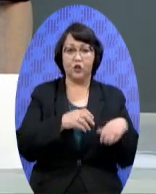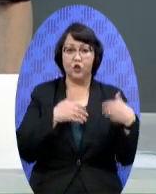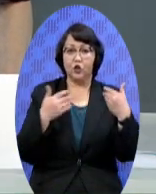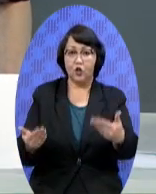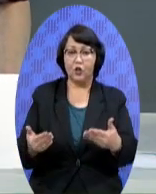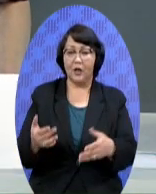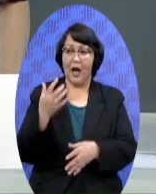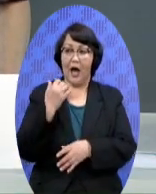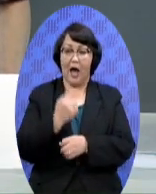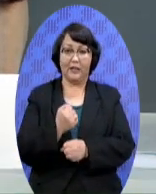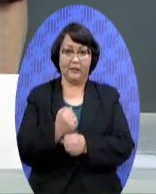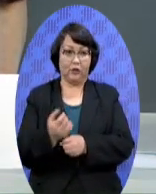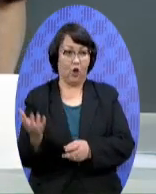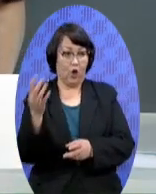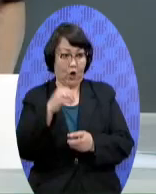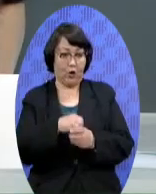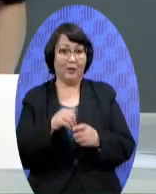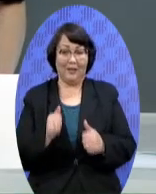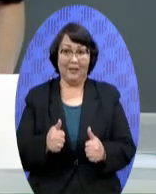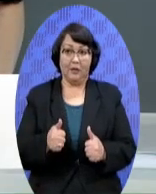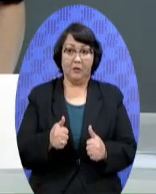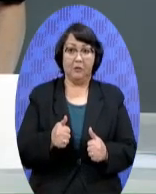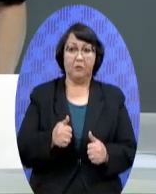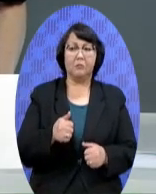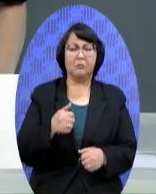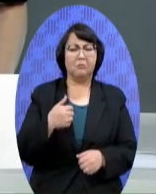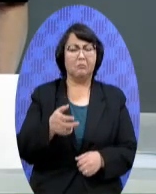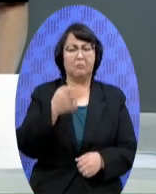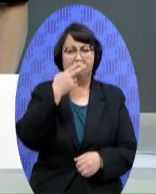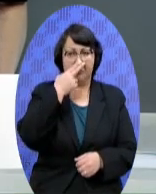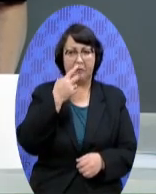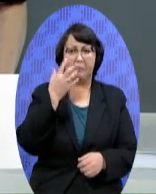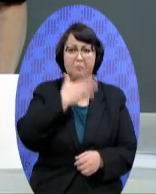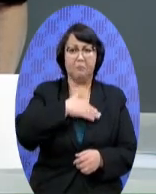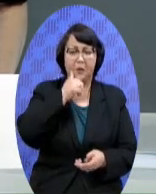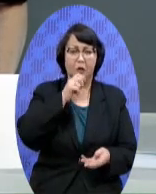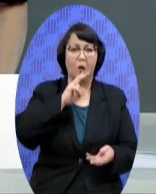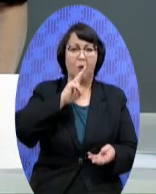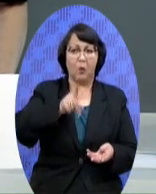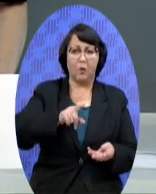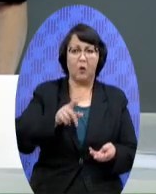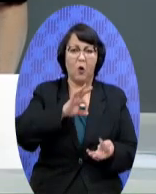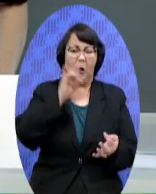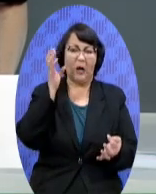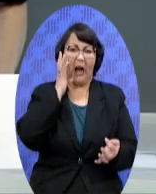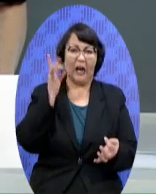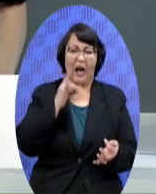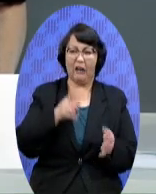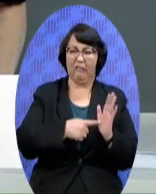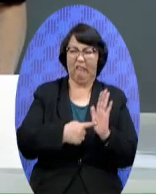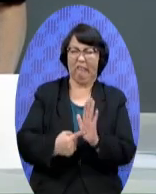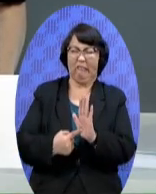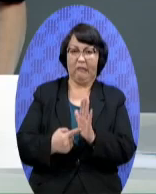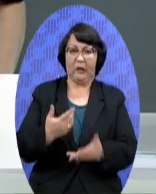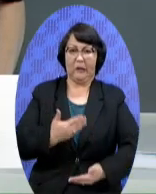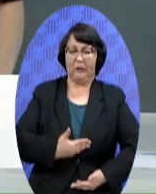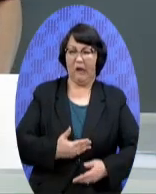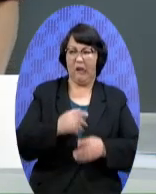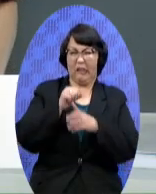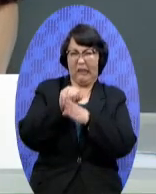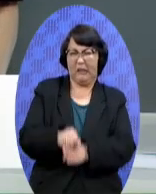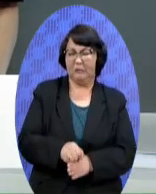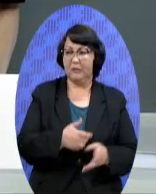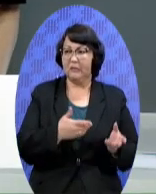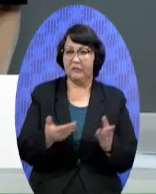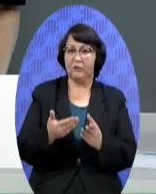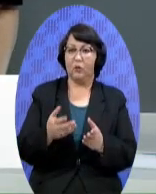ажилтан 3 дахь шитгээд хүсээгүй байхад бэлгийн одоо сэтгэлээр үгээр биеэр өөр одоо хэлбэрээр илэрхийлж за хууль зөрчих юм бол одоо үүнийг